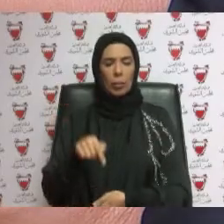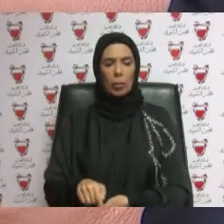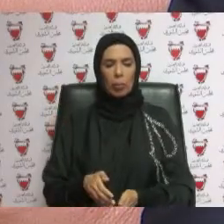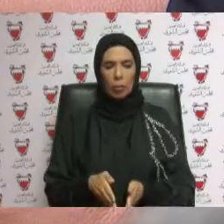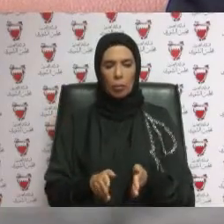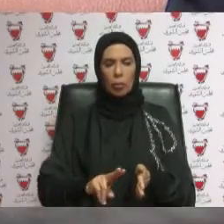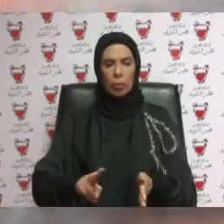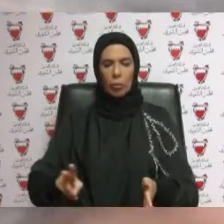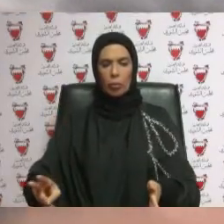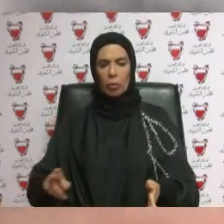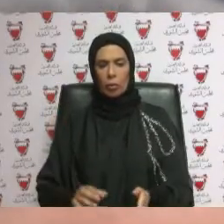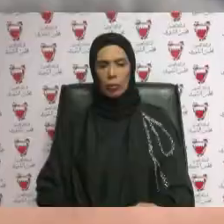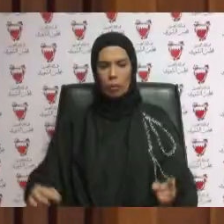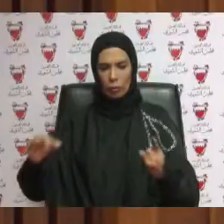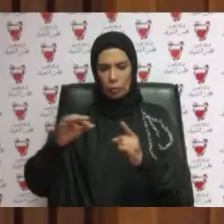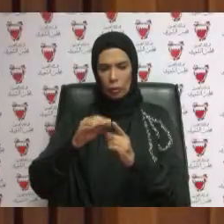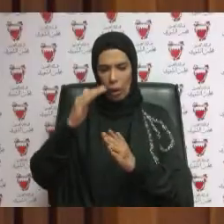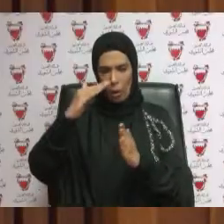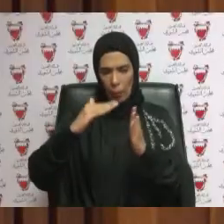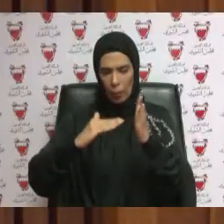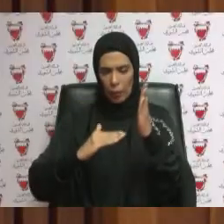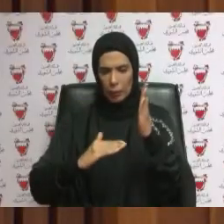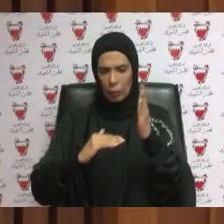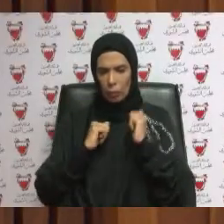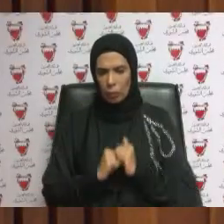المطلوبة بهدف تخفيض التأثيرات الناجمة